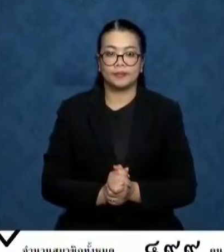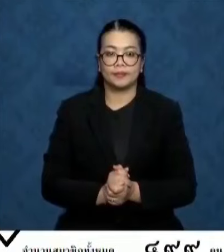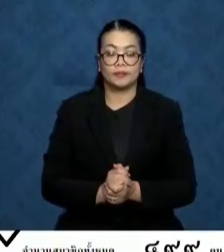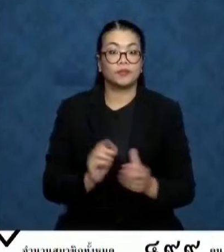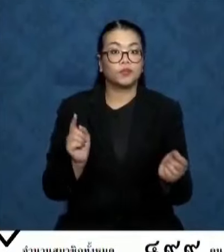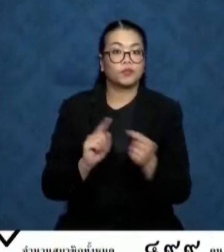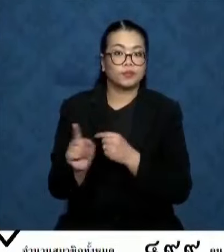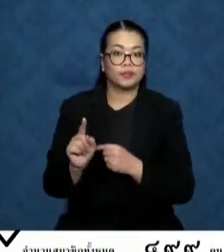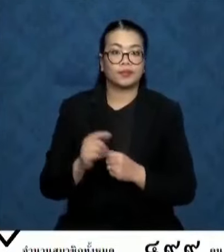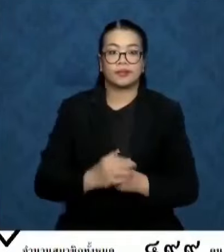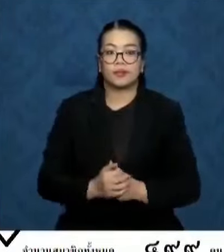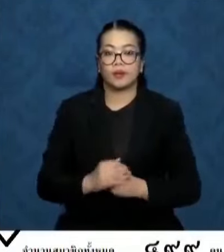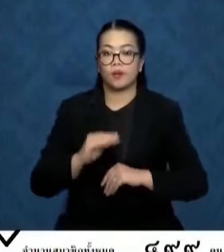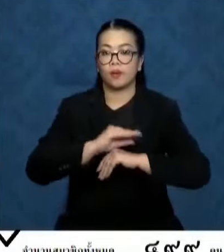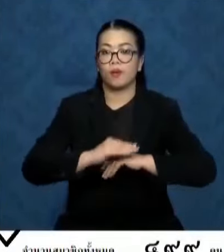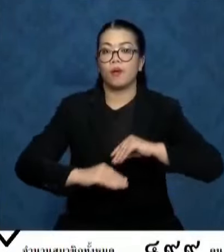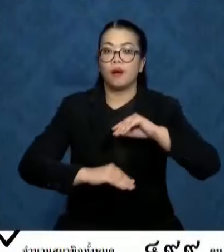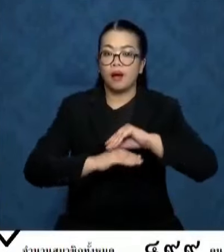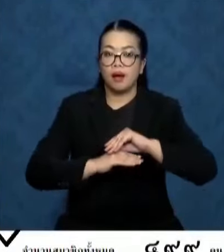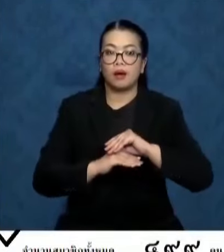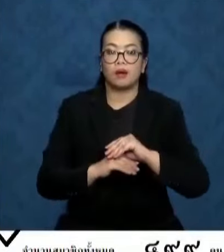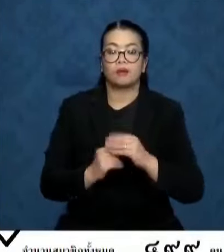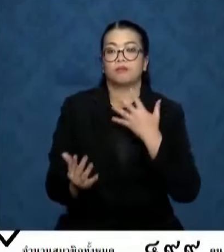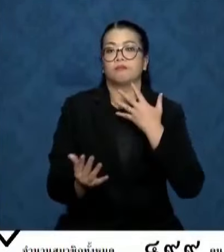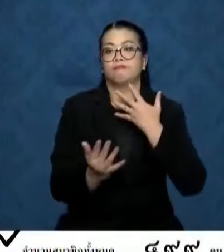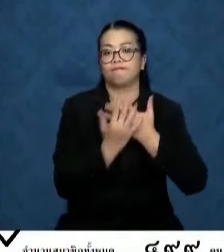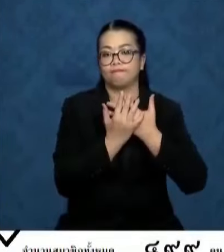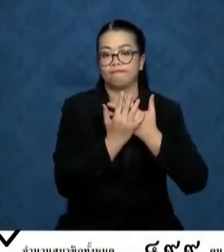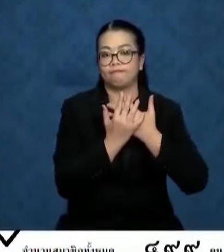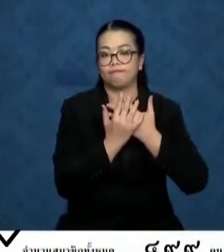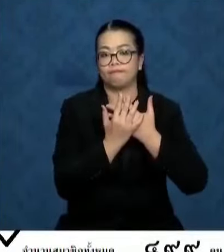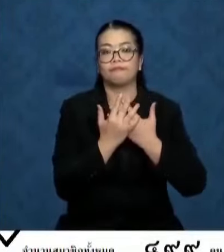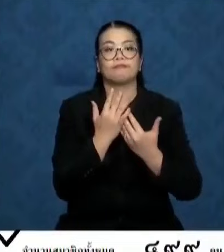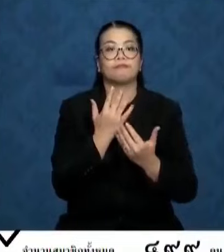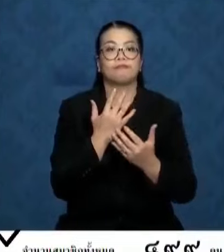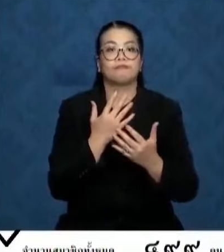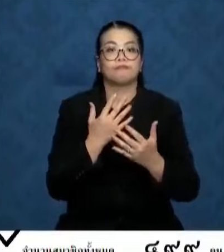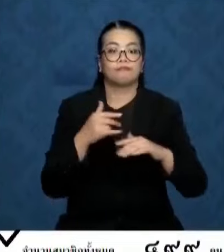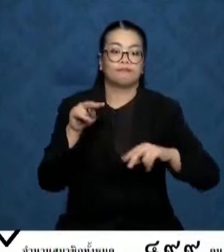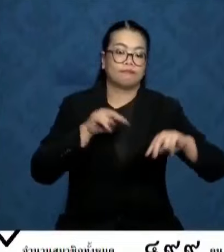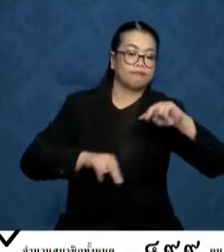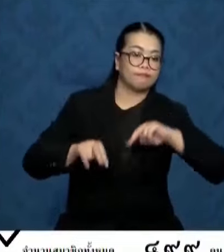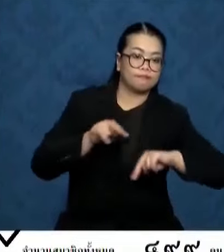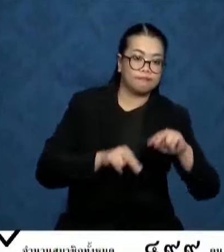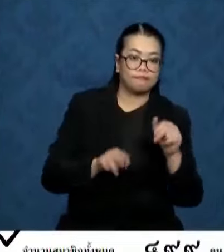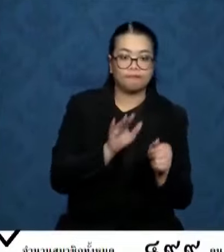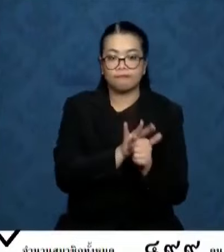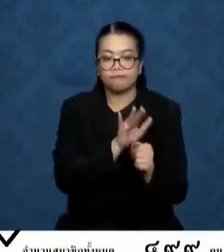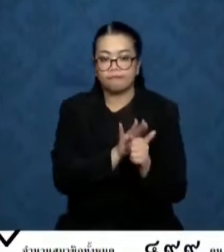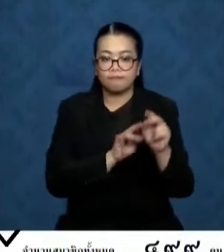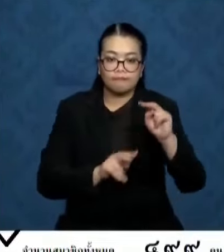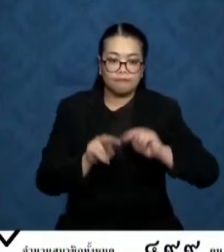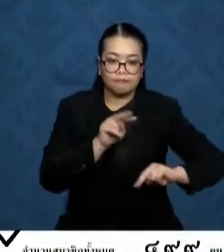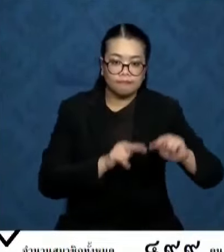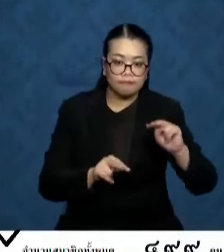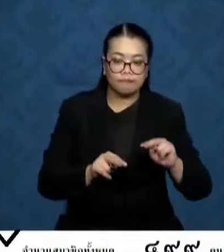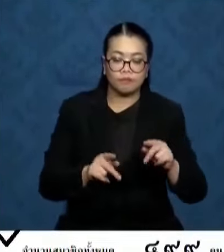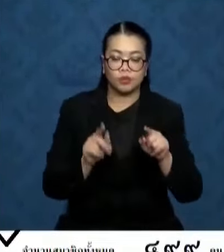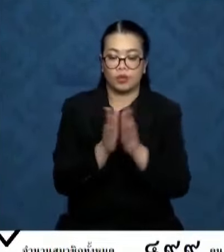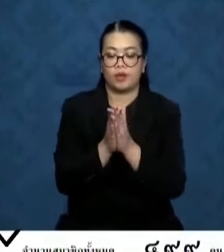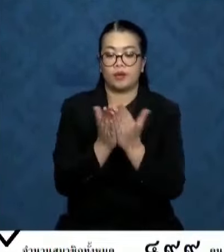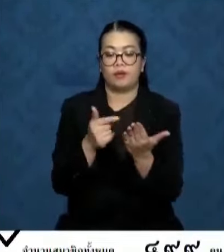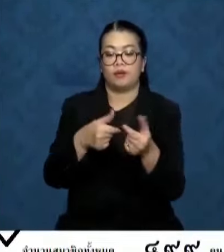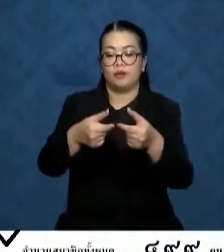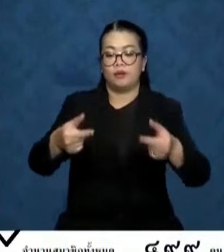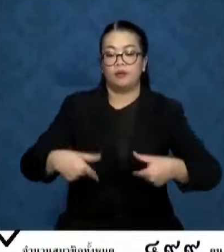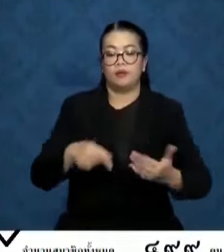อโครงการผู้ต้องขังได้รับการควบคุมดูแลอยู่ในเล่มขาวคาดแ